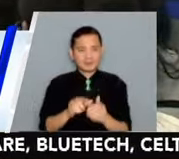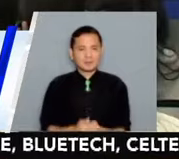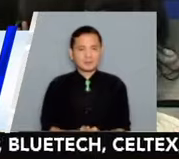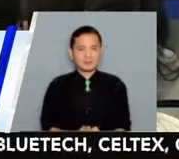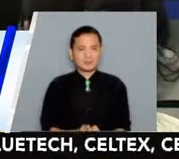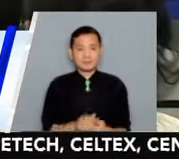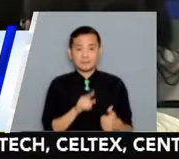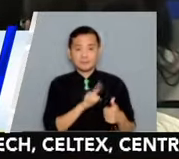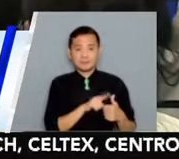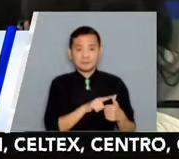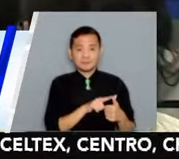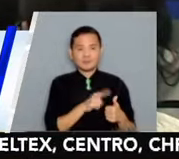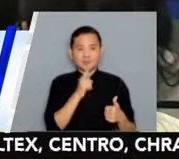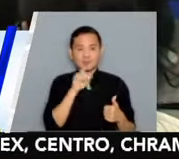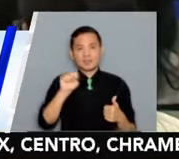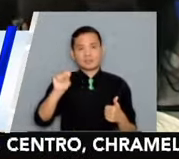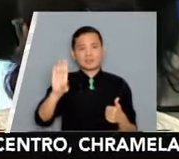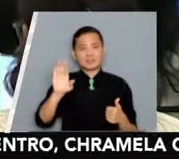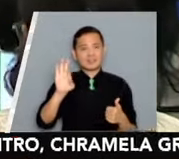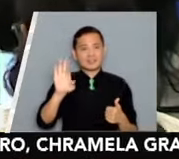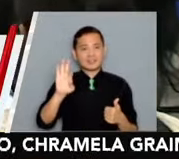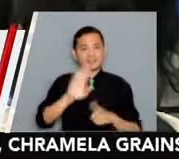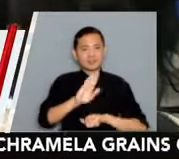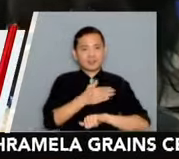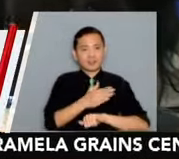na nagustuhan daw niya.